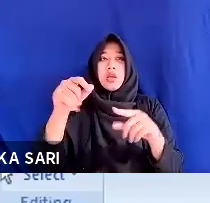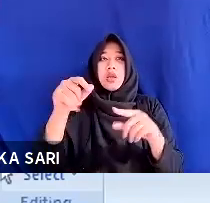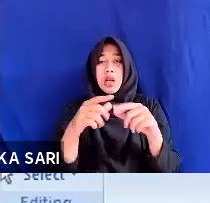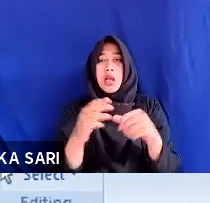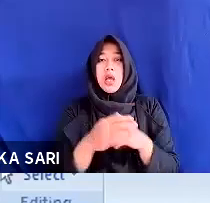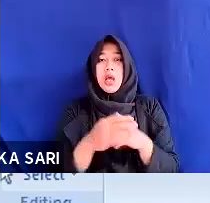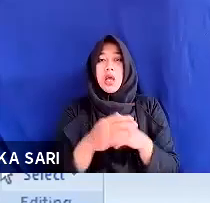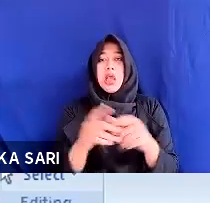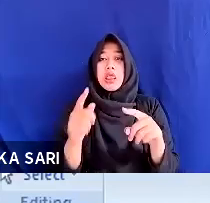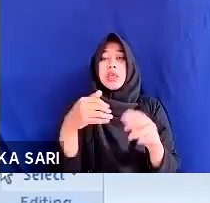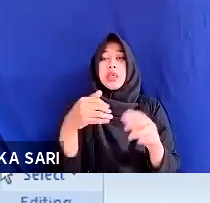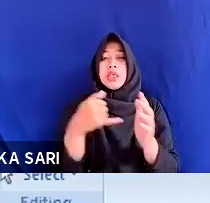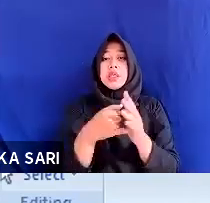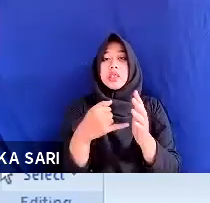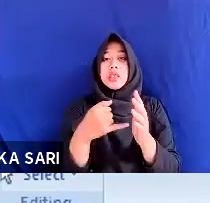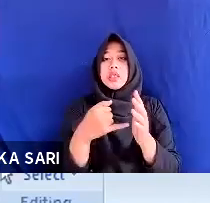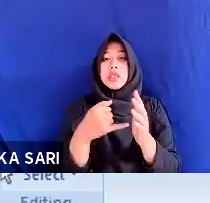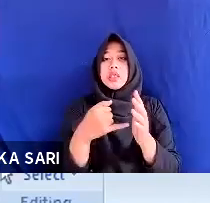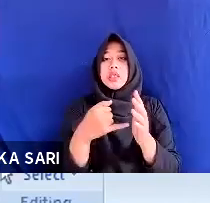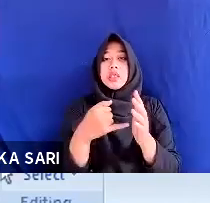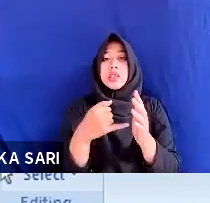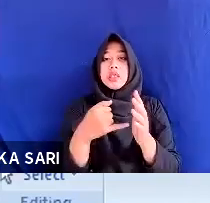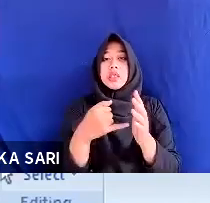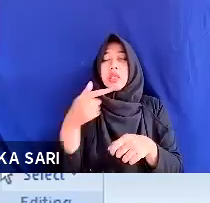membuat kita penting untuk